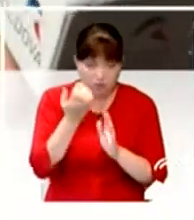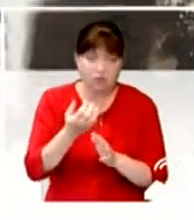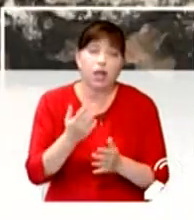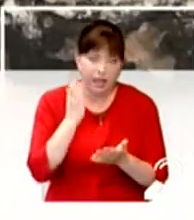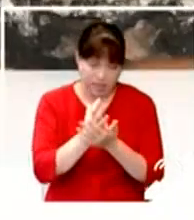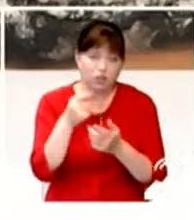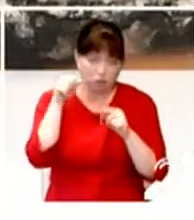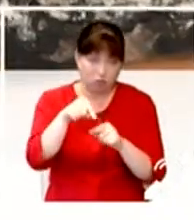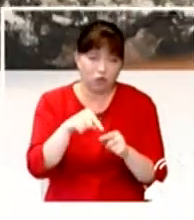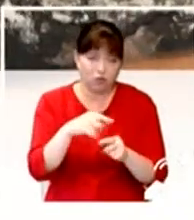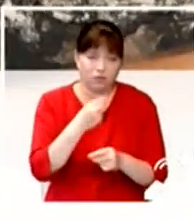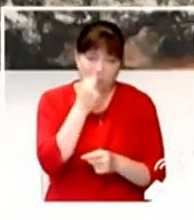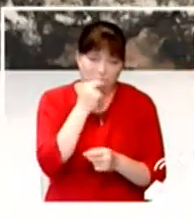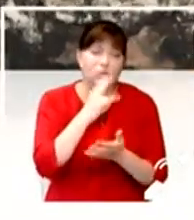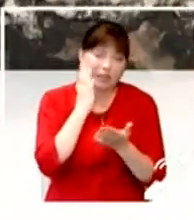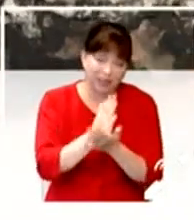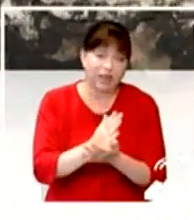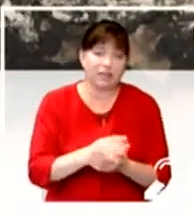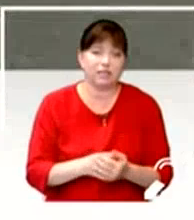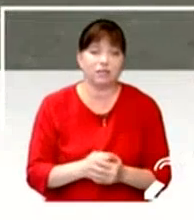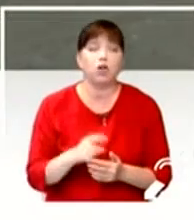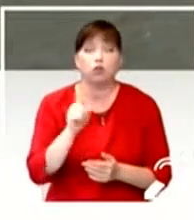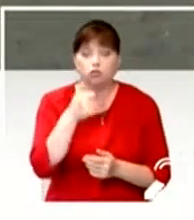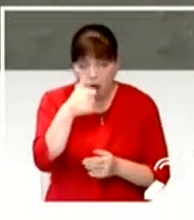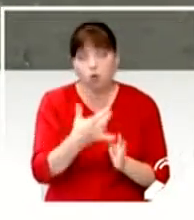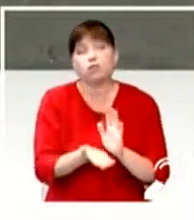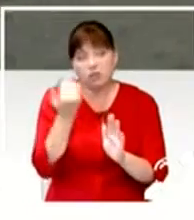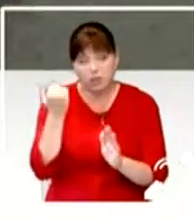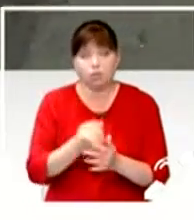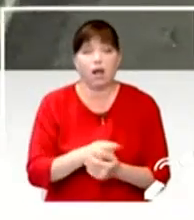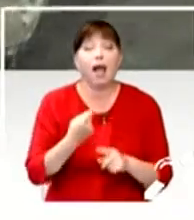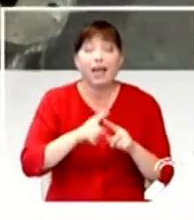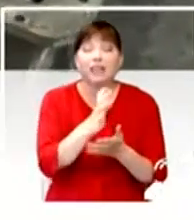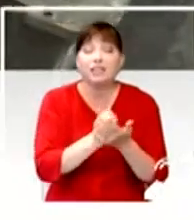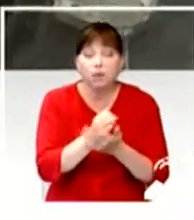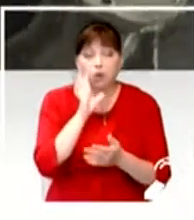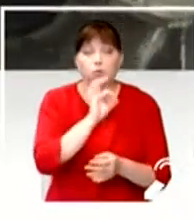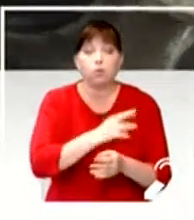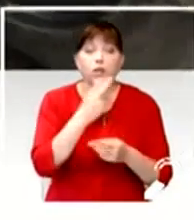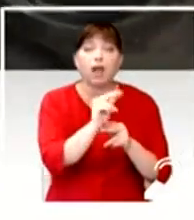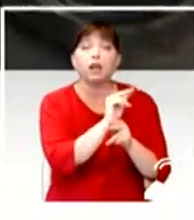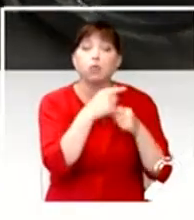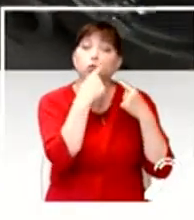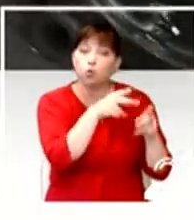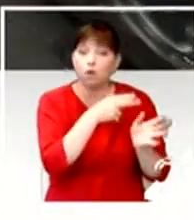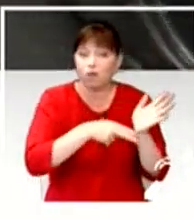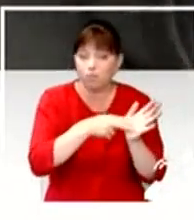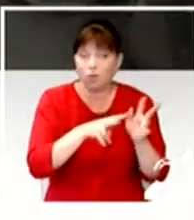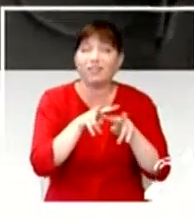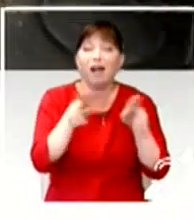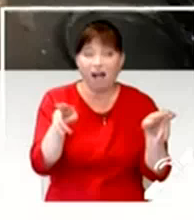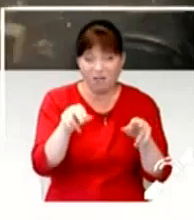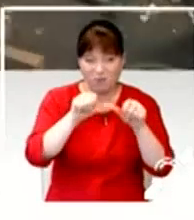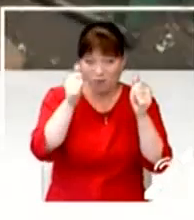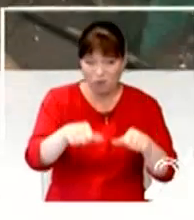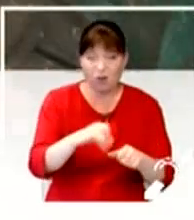lucruri bune mai are. Și iese bun, acela scoatem. Piesele în stare bună vor fi folosite pentru reparația altui tren de același model